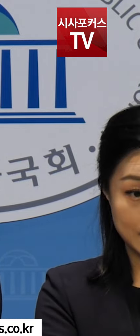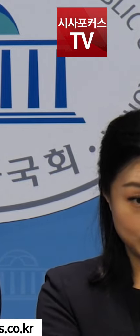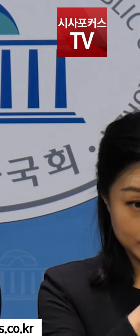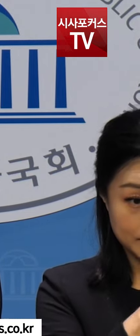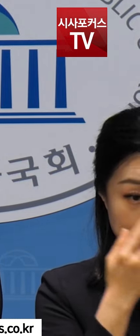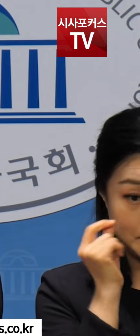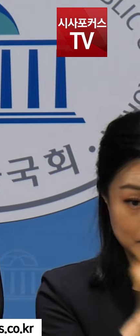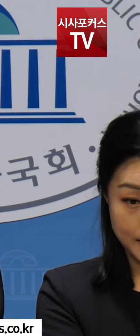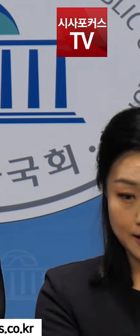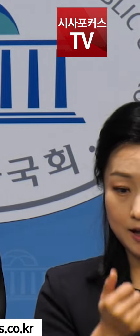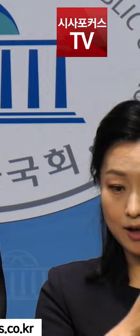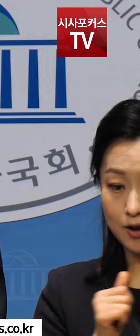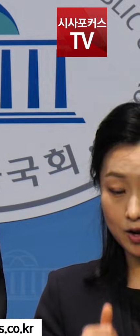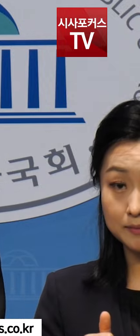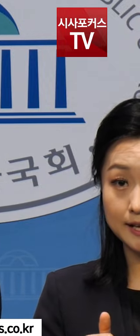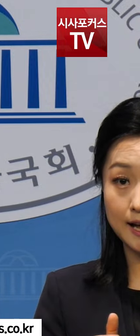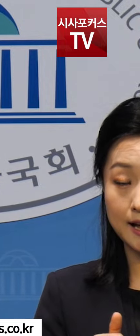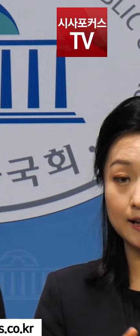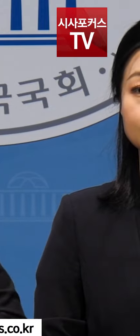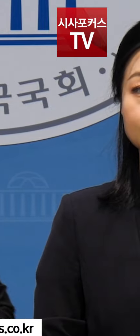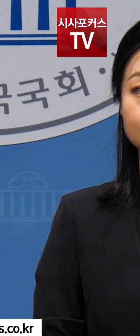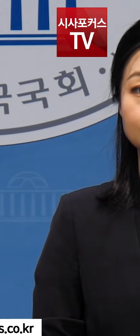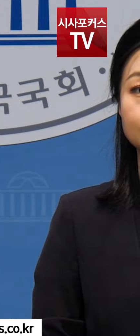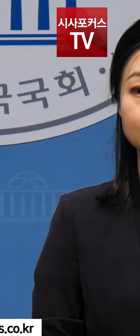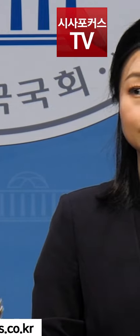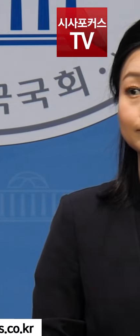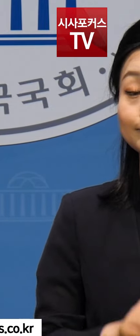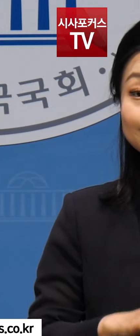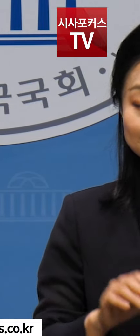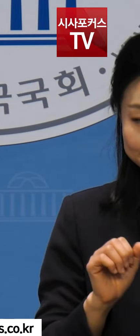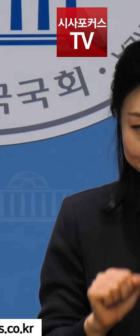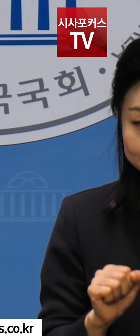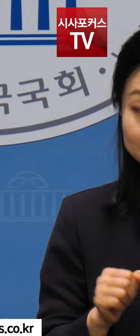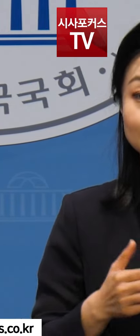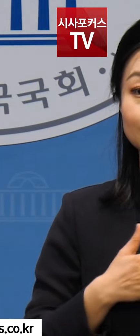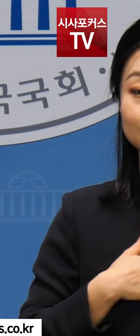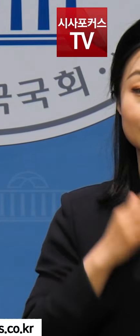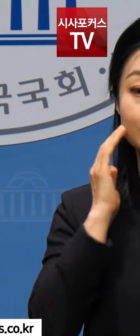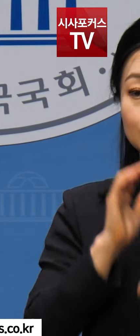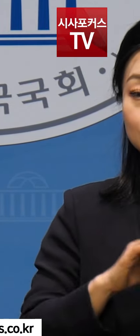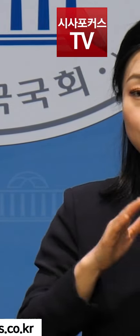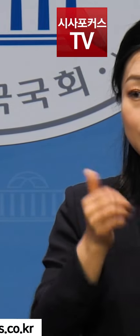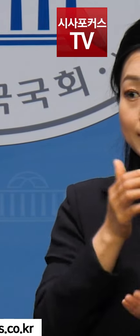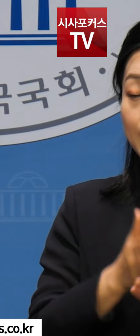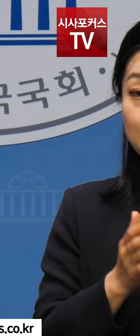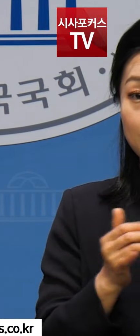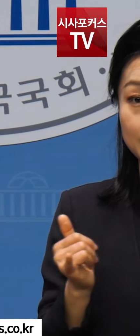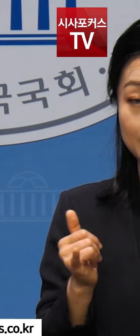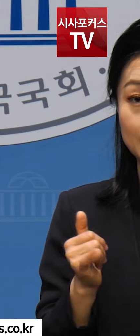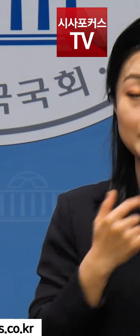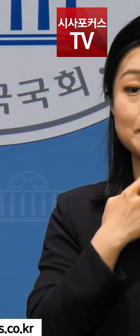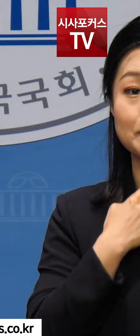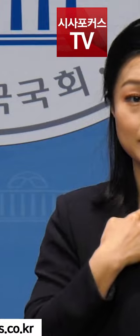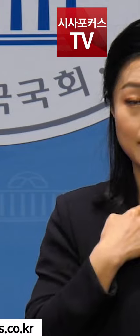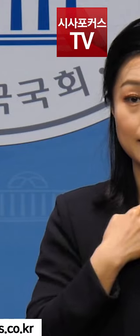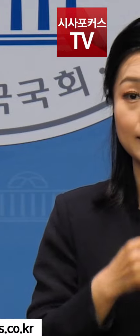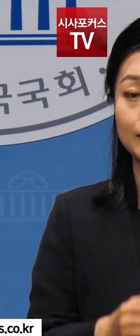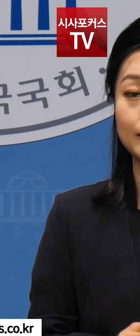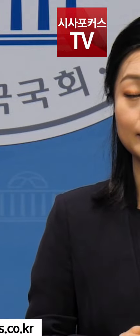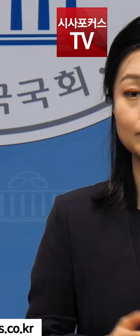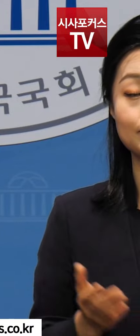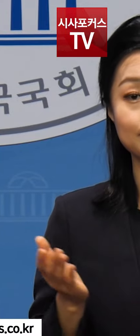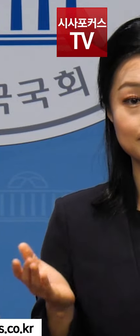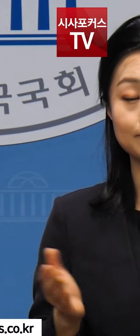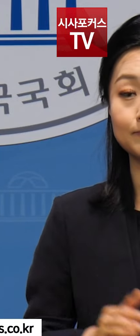대표 오동현, 김기영. 네, 안녕하세요. 전 청와대 부대변인 민생형정보소장